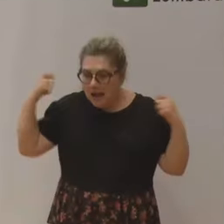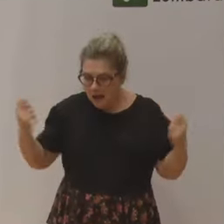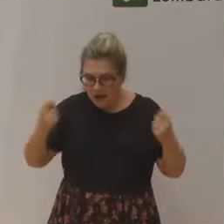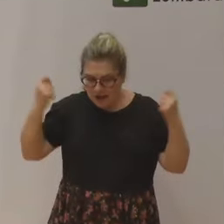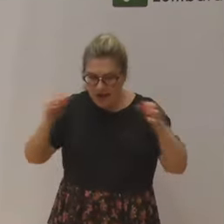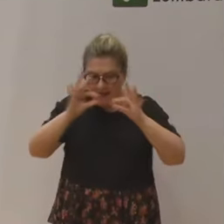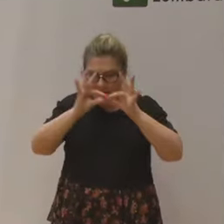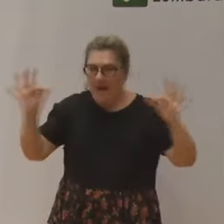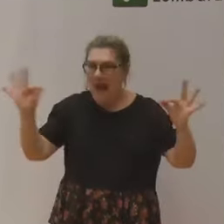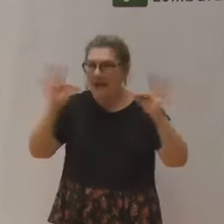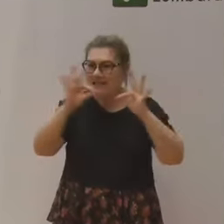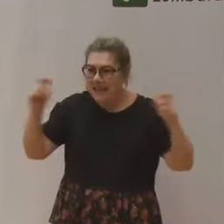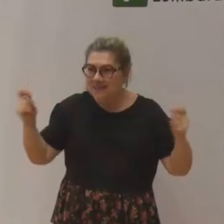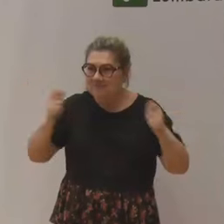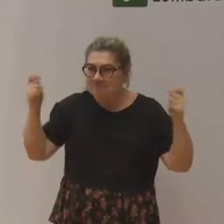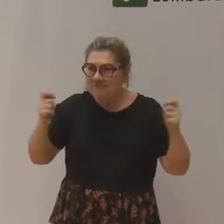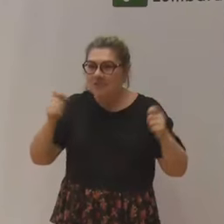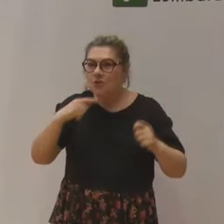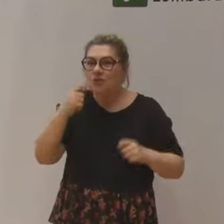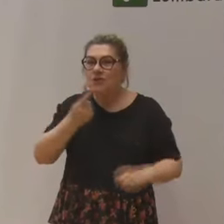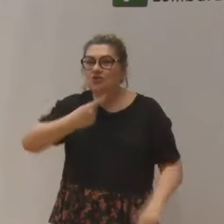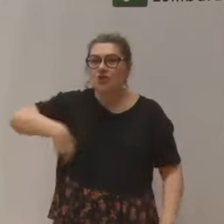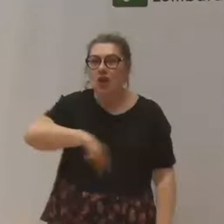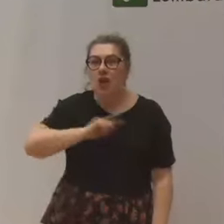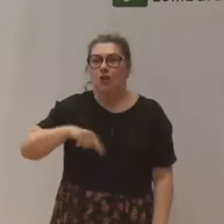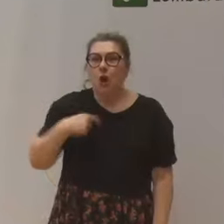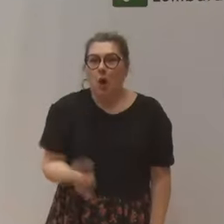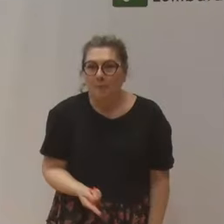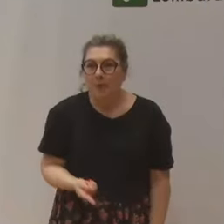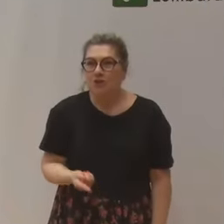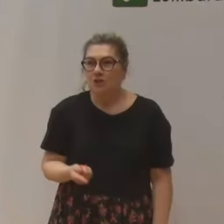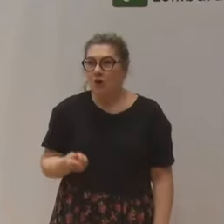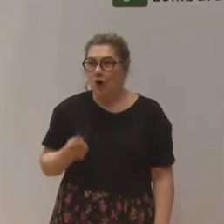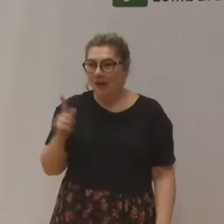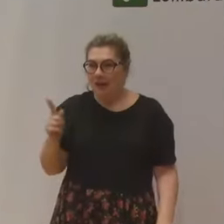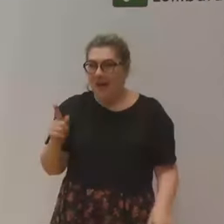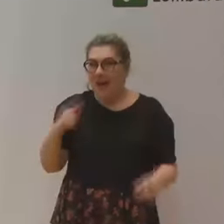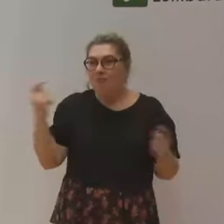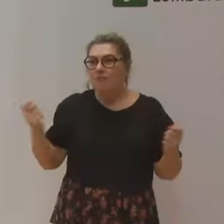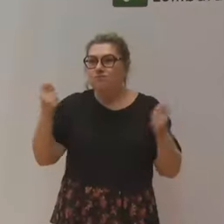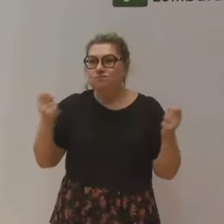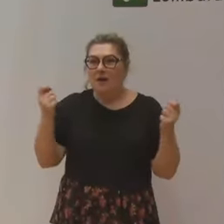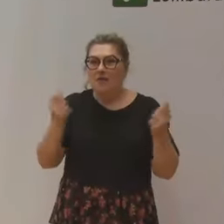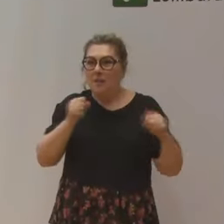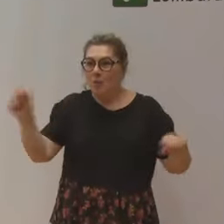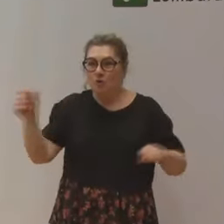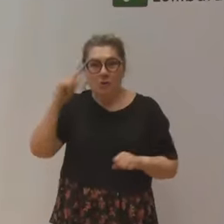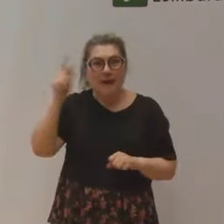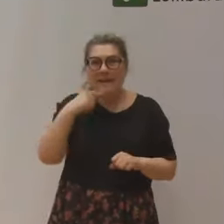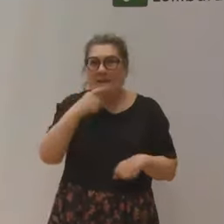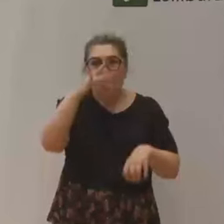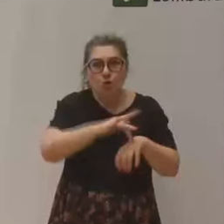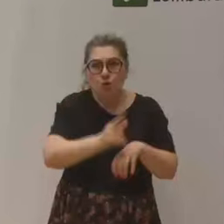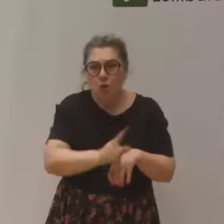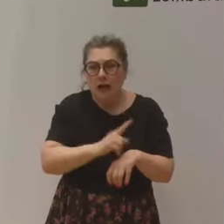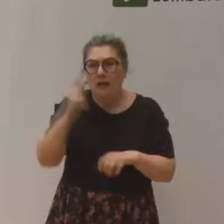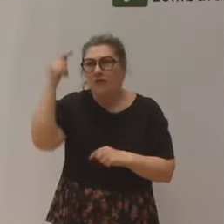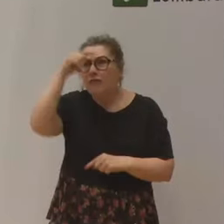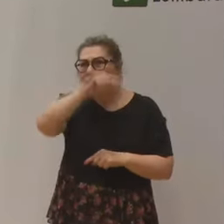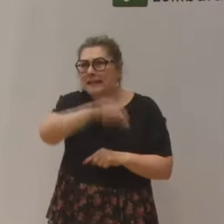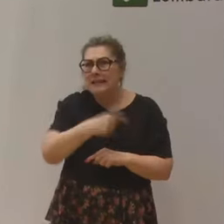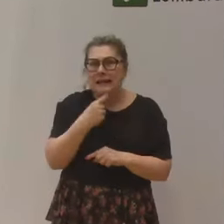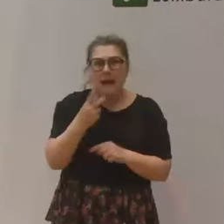è sicuramente molto diffuso dopo di noi, ma ripeto, chi non l'ha provato, chi non lo sta provando, fa fatica a